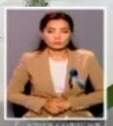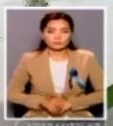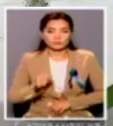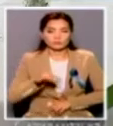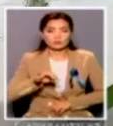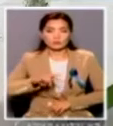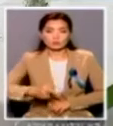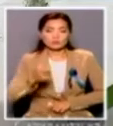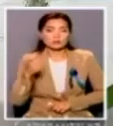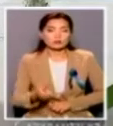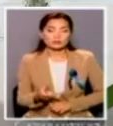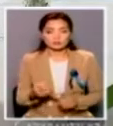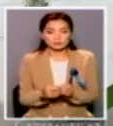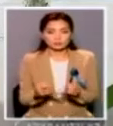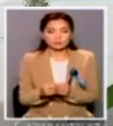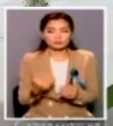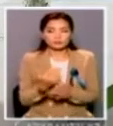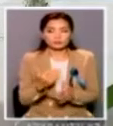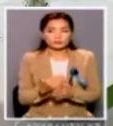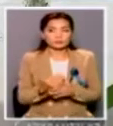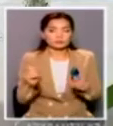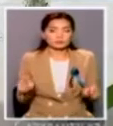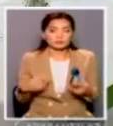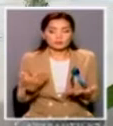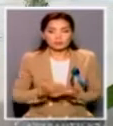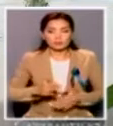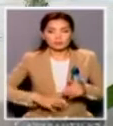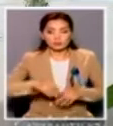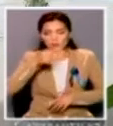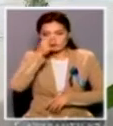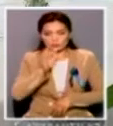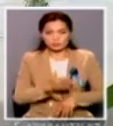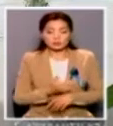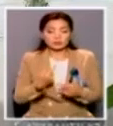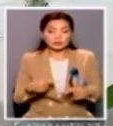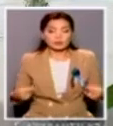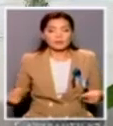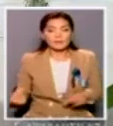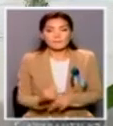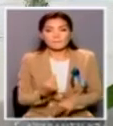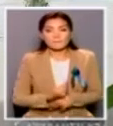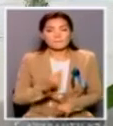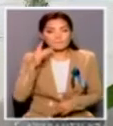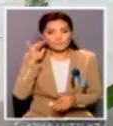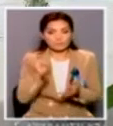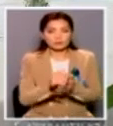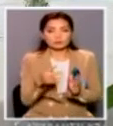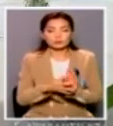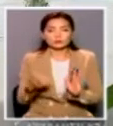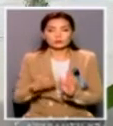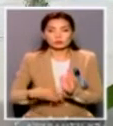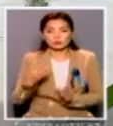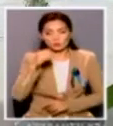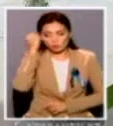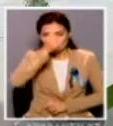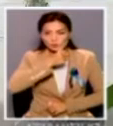Алмагуль апа – это человек, который оказал влияние на мое формирование как специалиста. Многому мы научились у нее. С